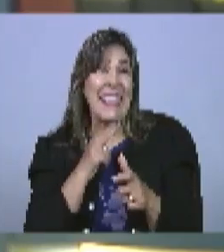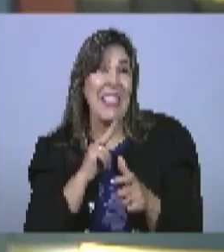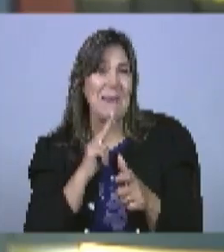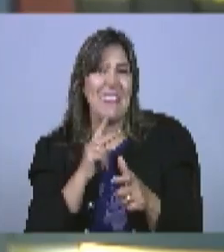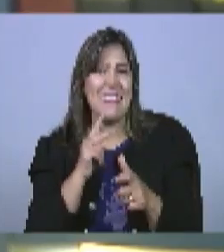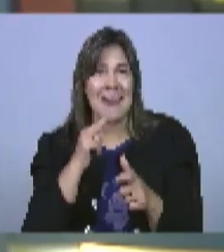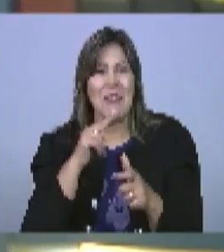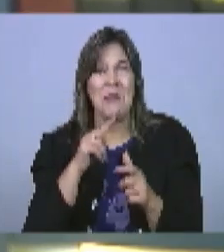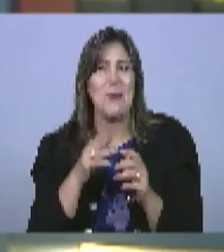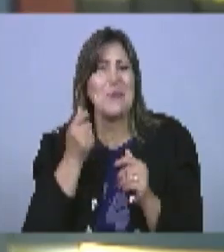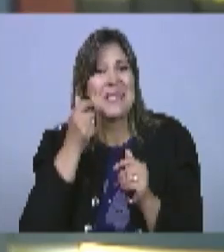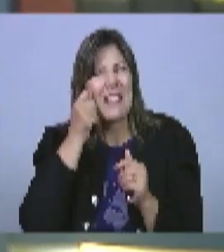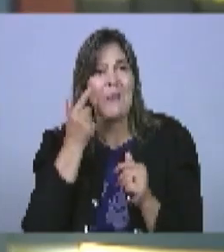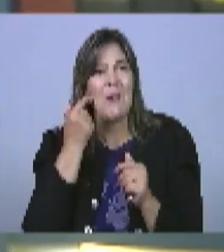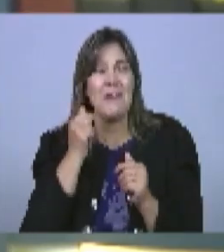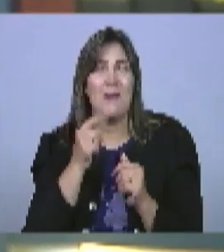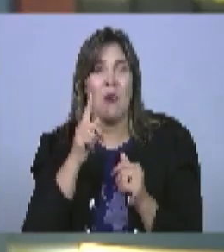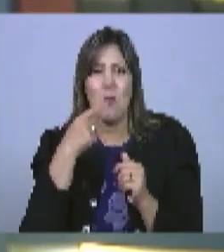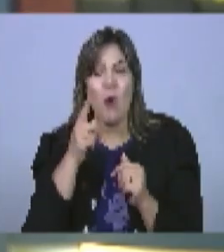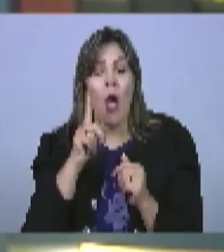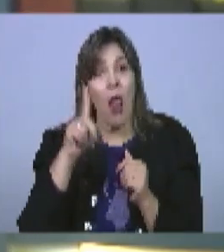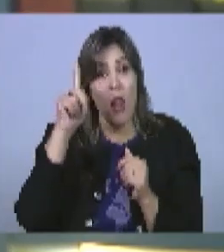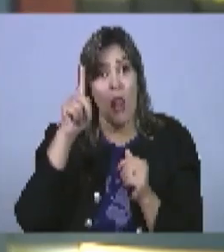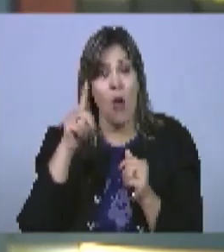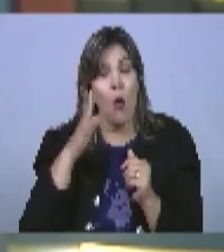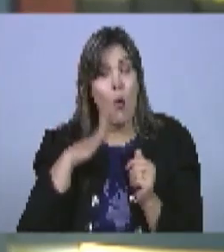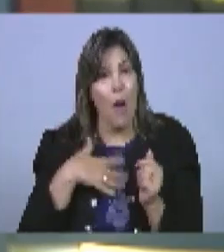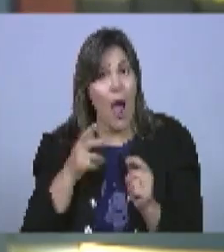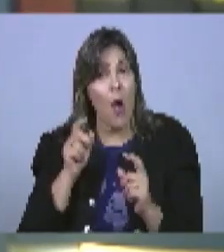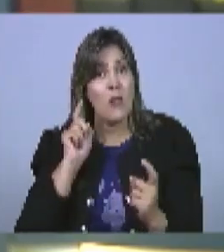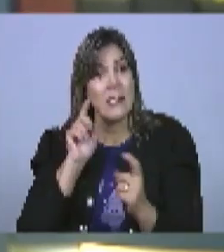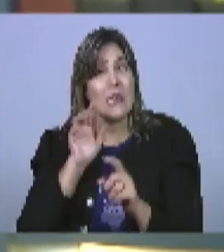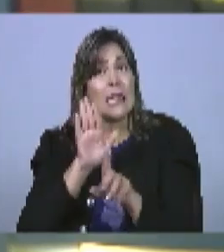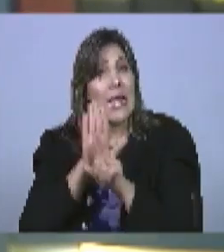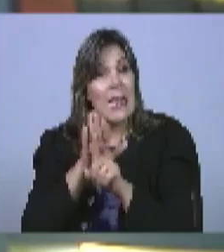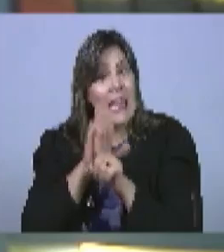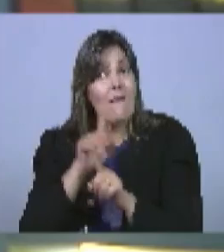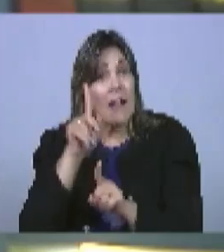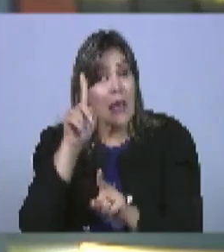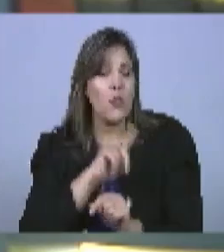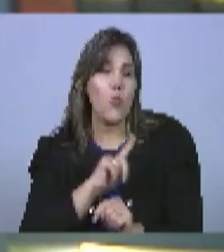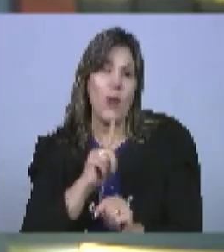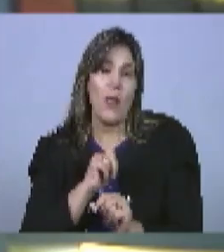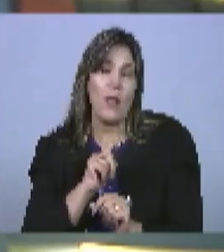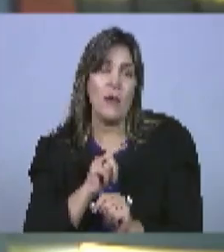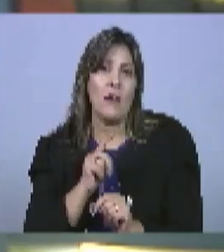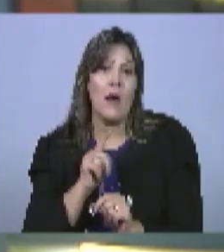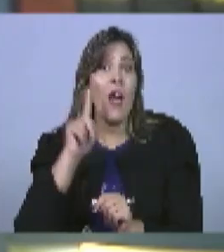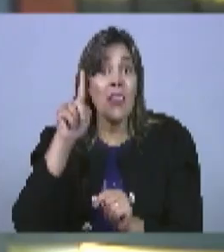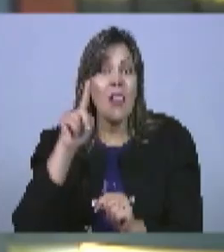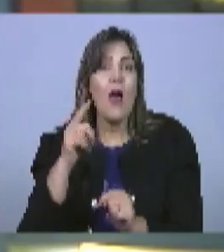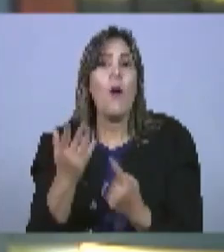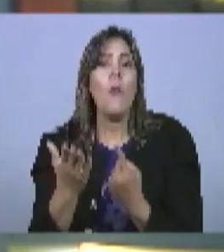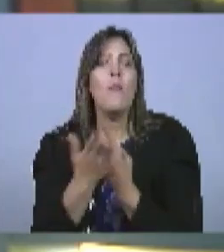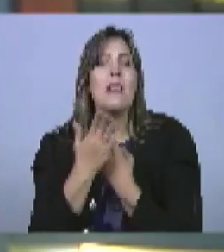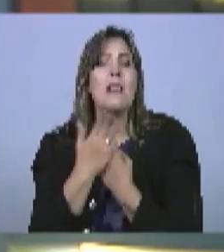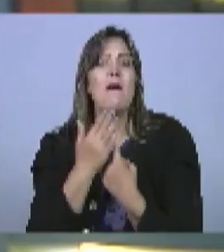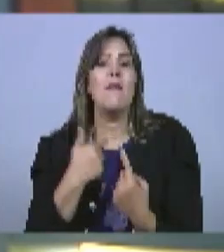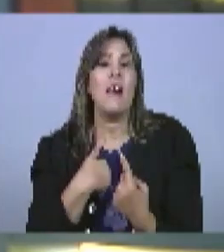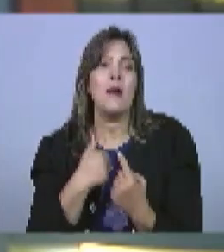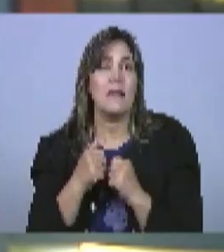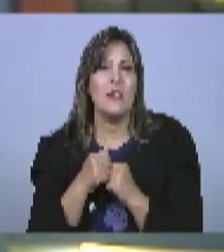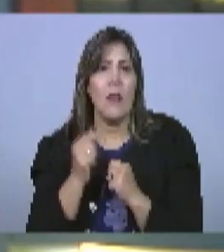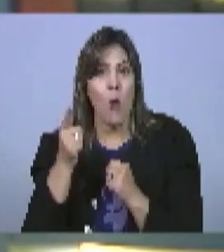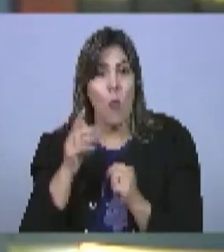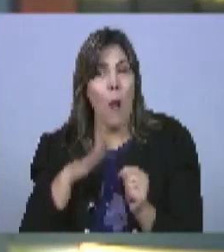يقوللك هو الله محتاج ان احنا ندافع عنه بالتاكيد لا الله يدافع عننا احنا مش محتاج ان احنا